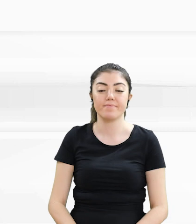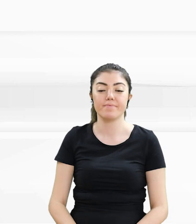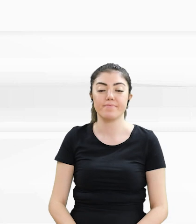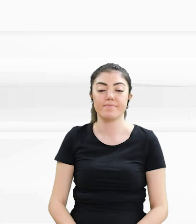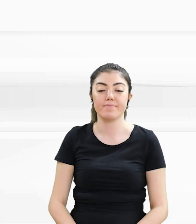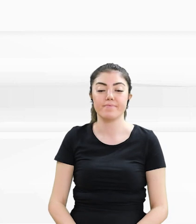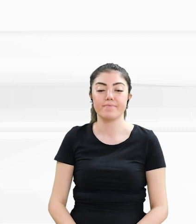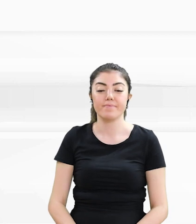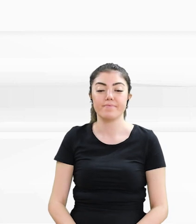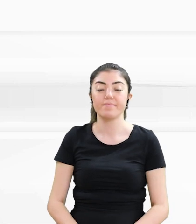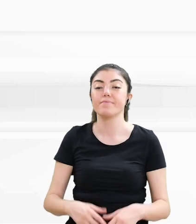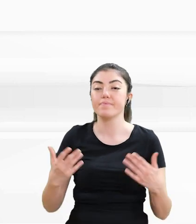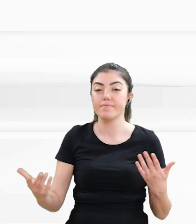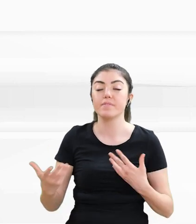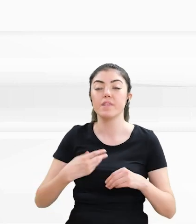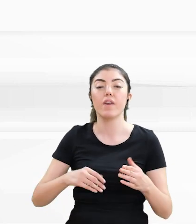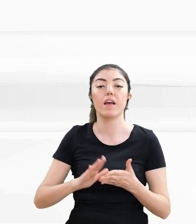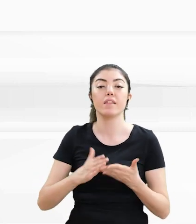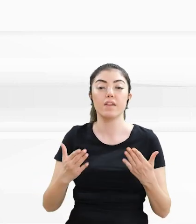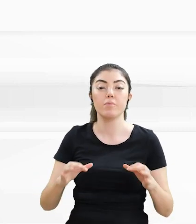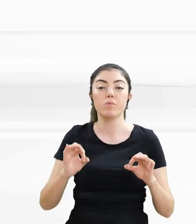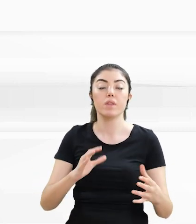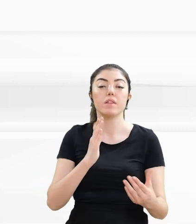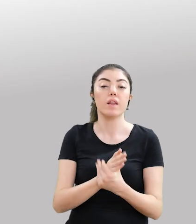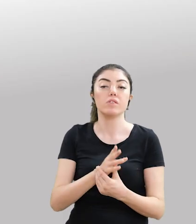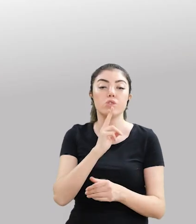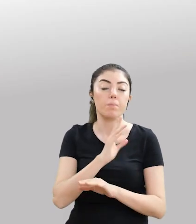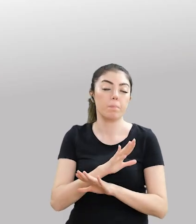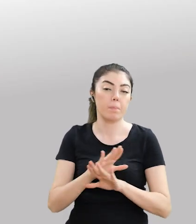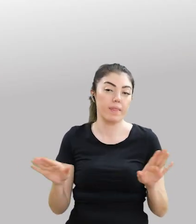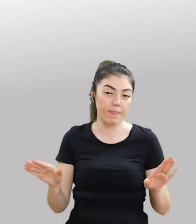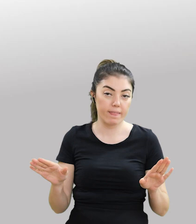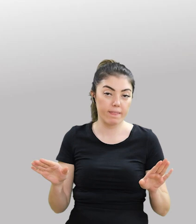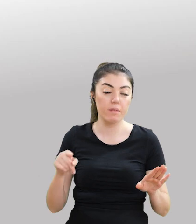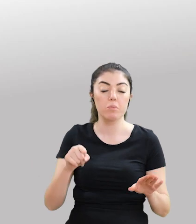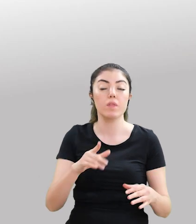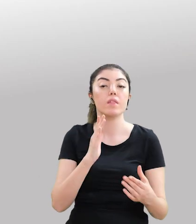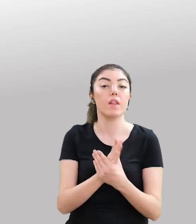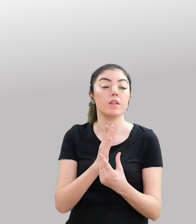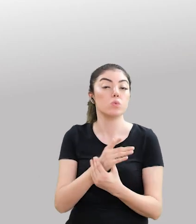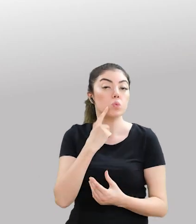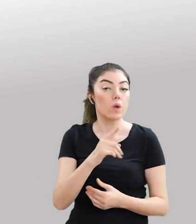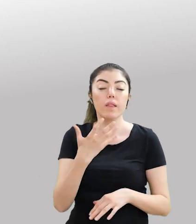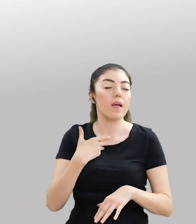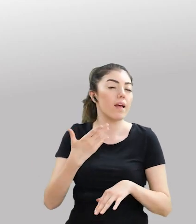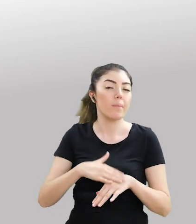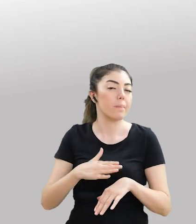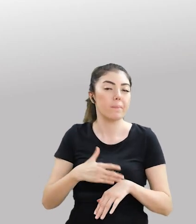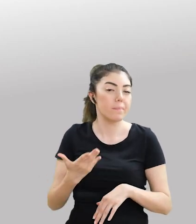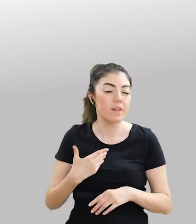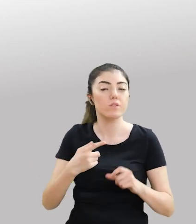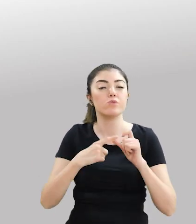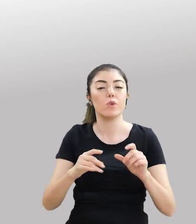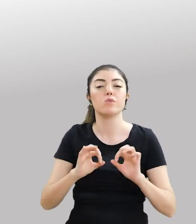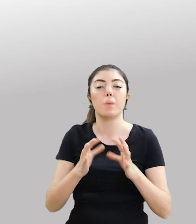değeri olmuş oldu Evet sevgili öğrencilerin bugünkü dersimizin Sonuna Geldik bugünkü dersimizde ne yapmış